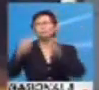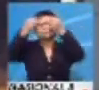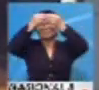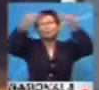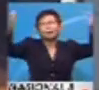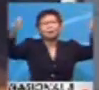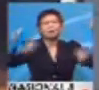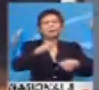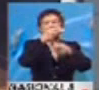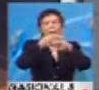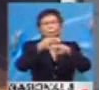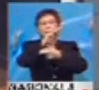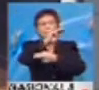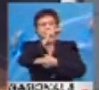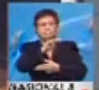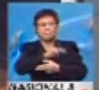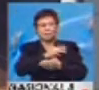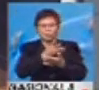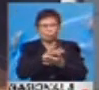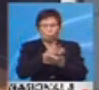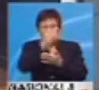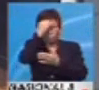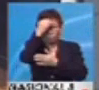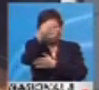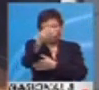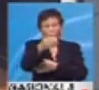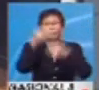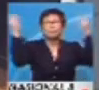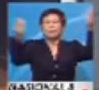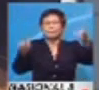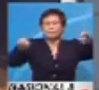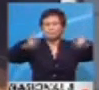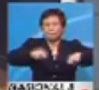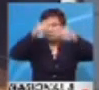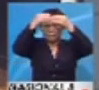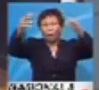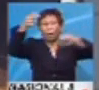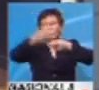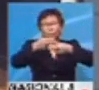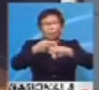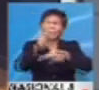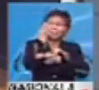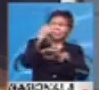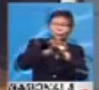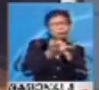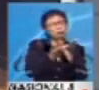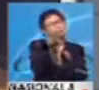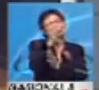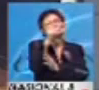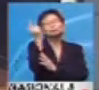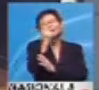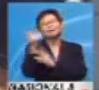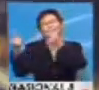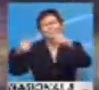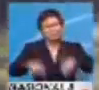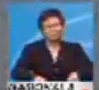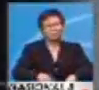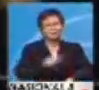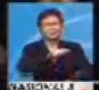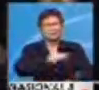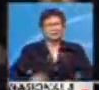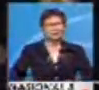malah nama bekas benci keuangan terus majelis Tanda tangan Deklarasi tersebut baru-baru ini sekalipun beliau tidak hadir